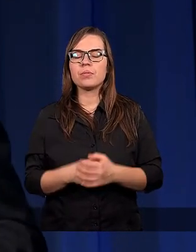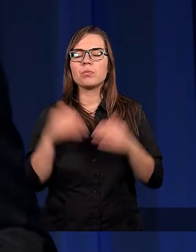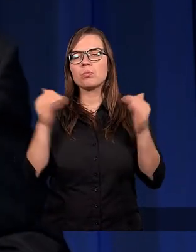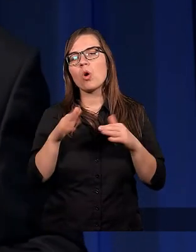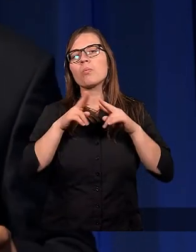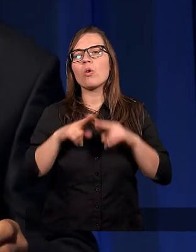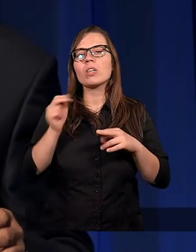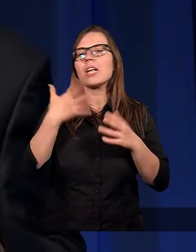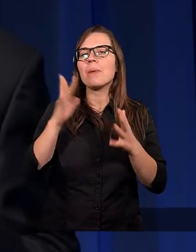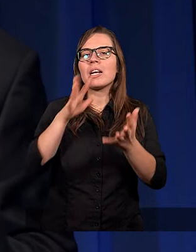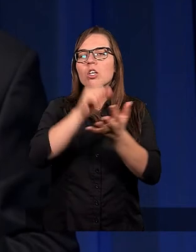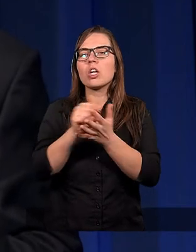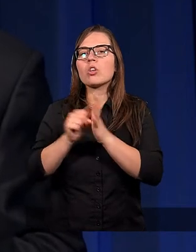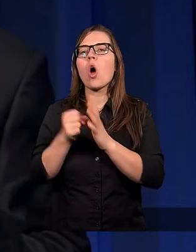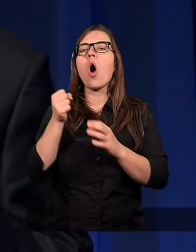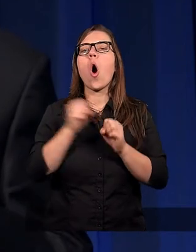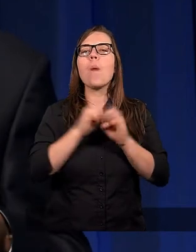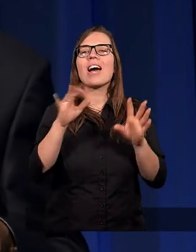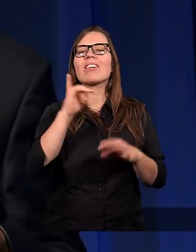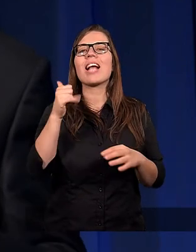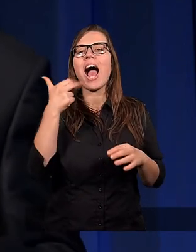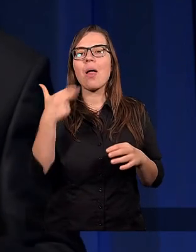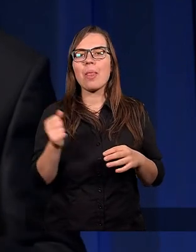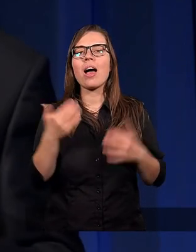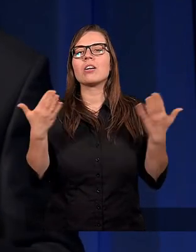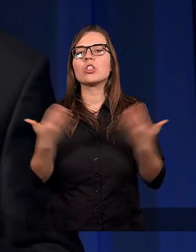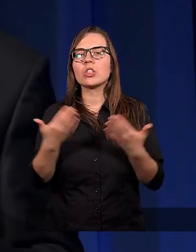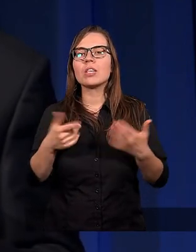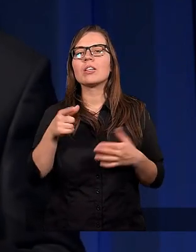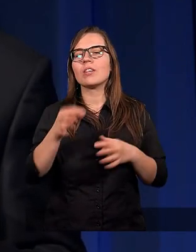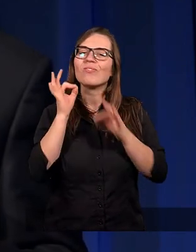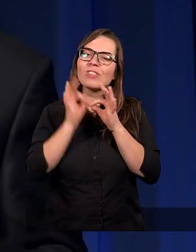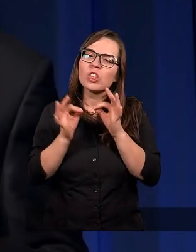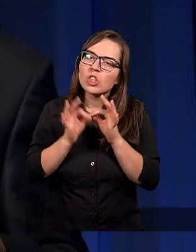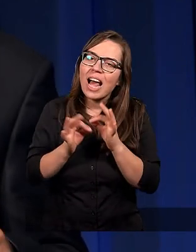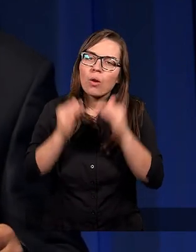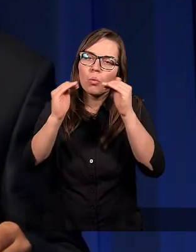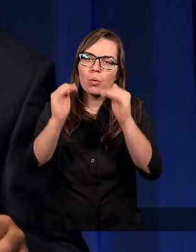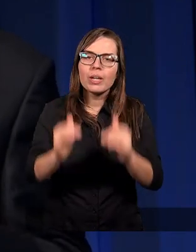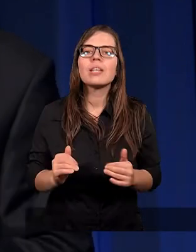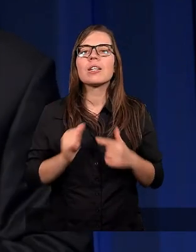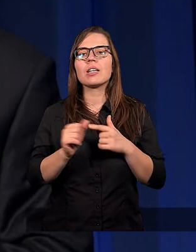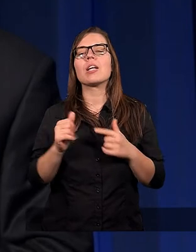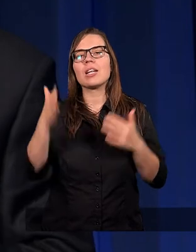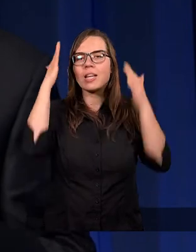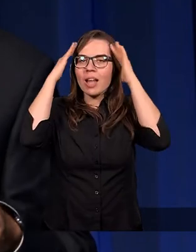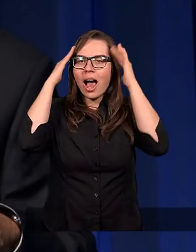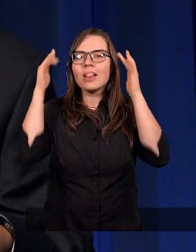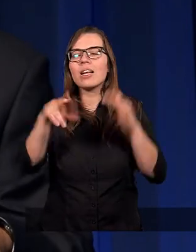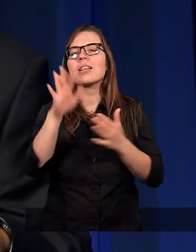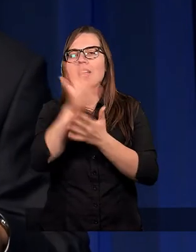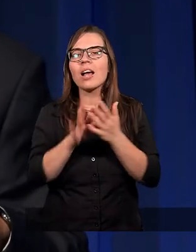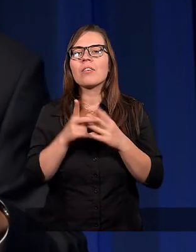Może pozwólcie, że już nie będę sięgał do Apokalipsy, gdzie mamy takie szczególnie znane nam poselstwo